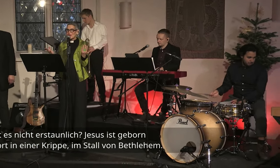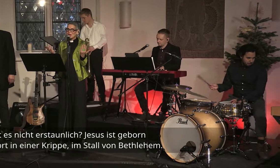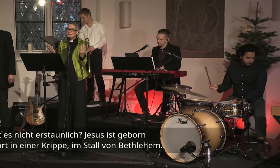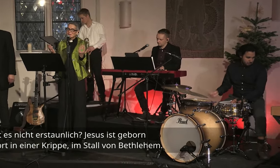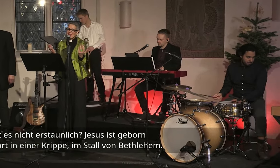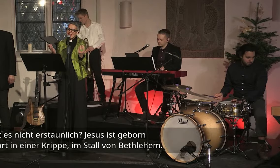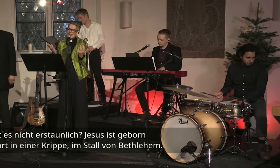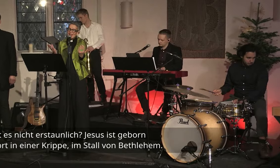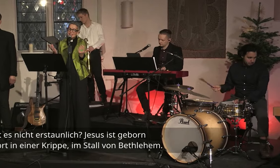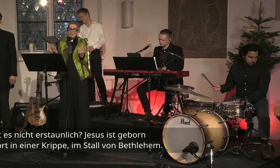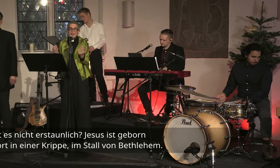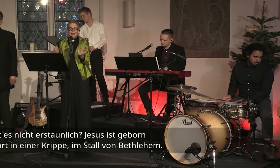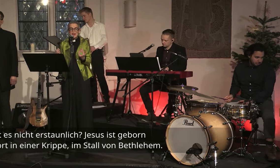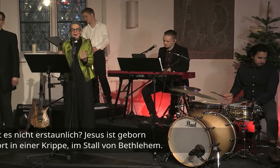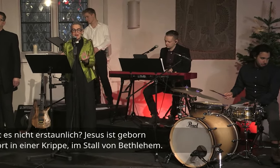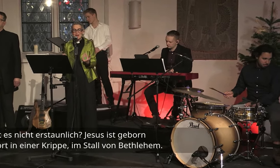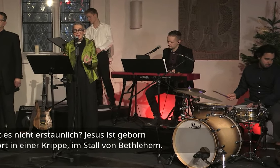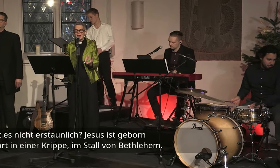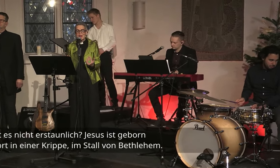Stall von